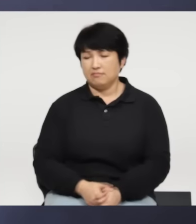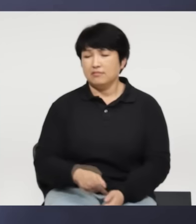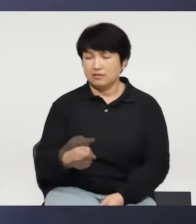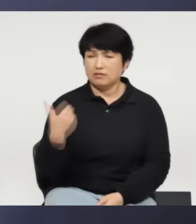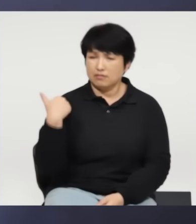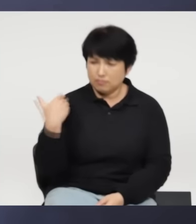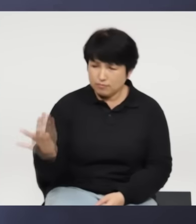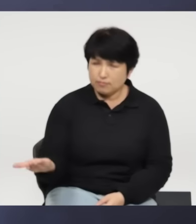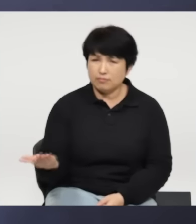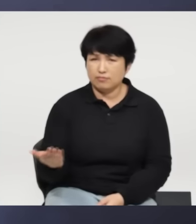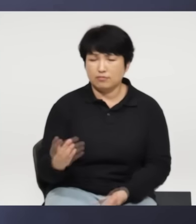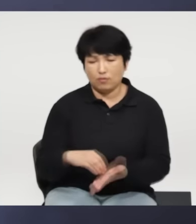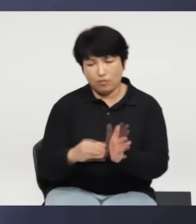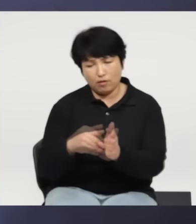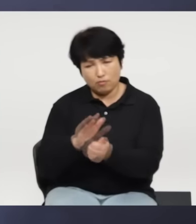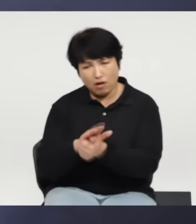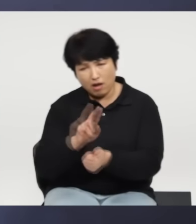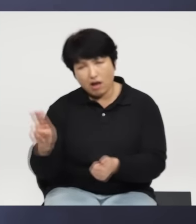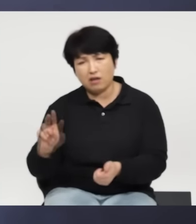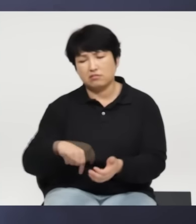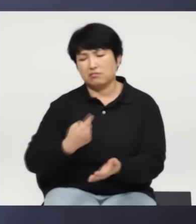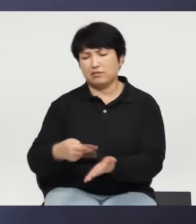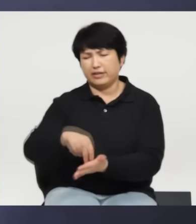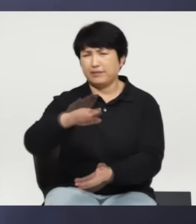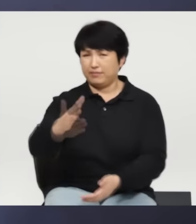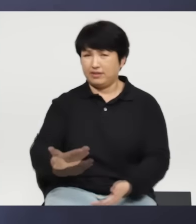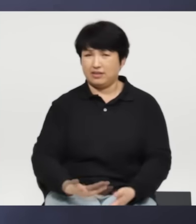그렇게 해야 자립이 될 거 아니요.